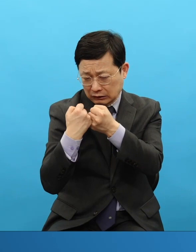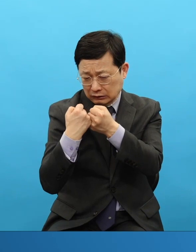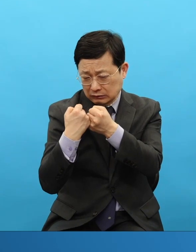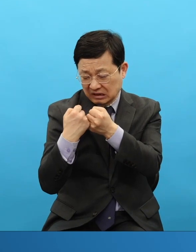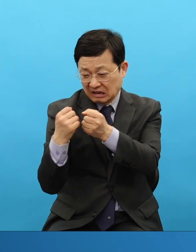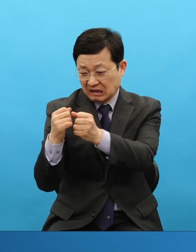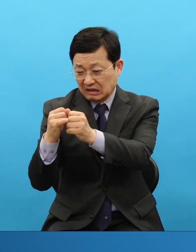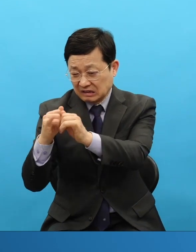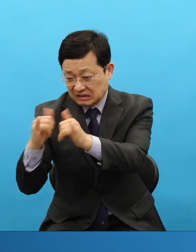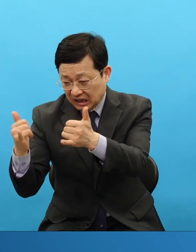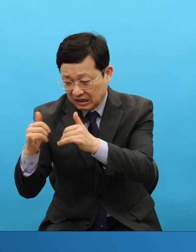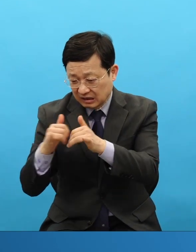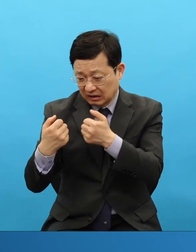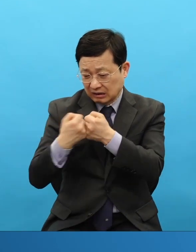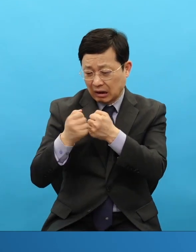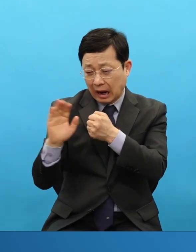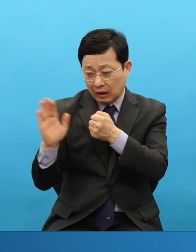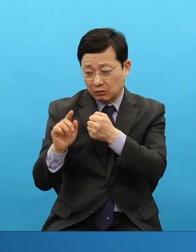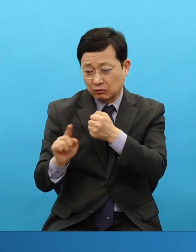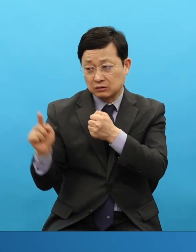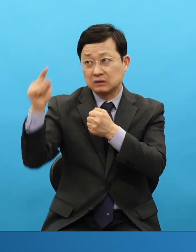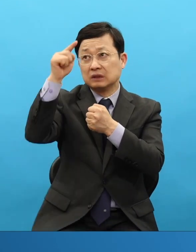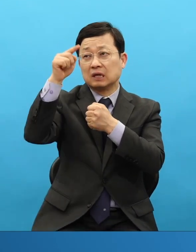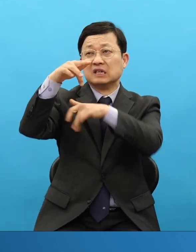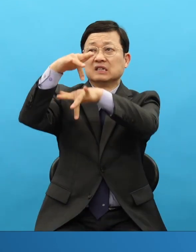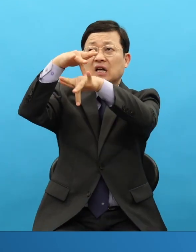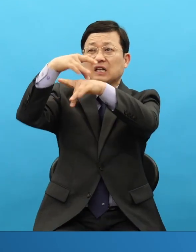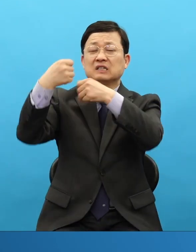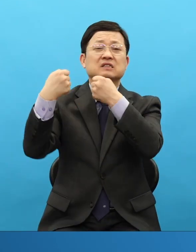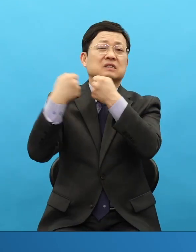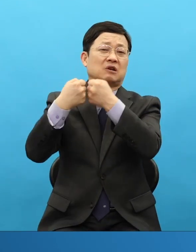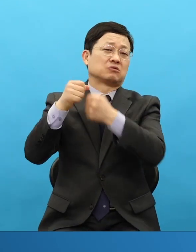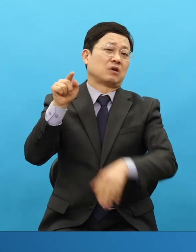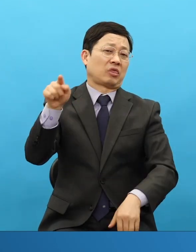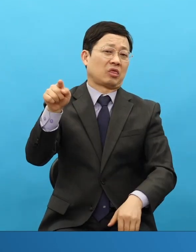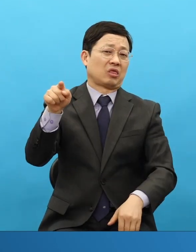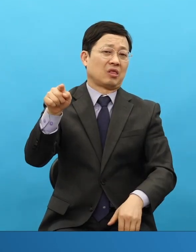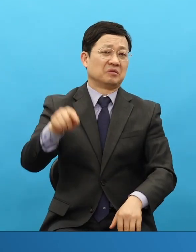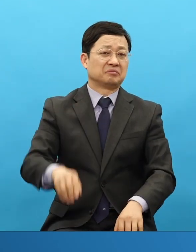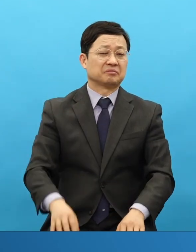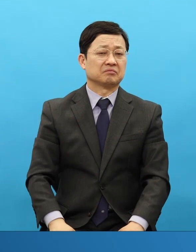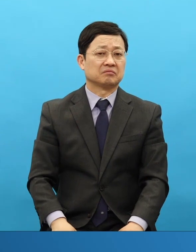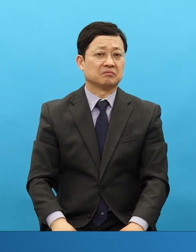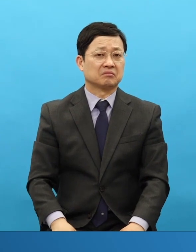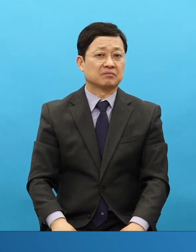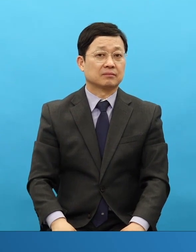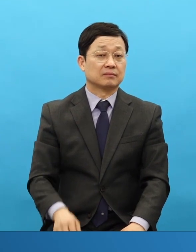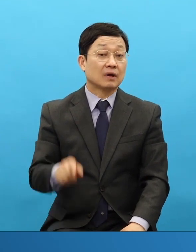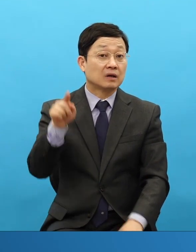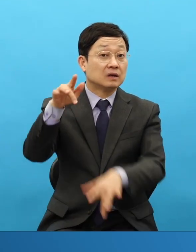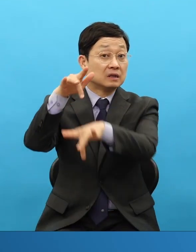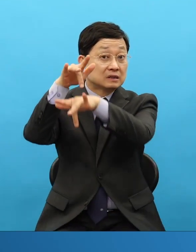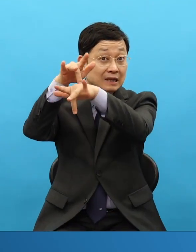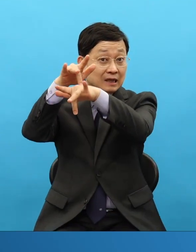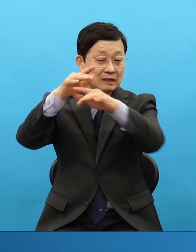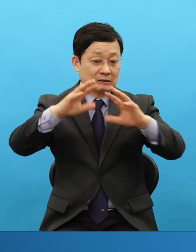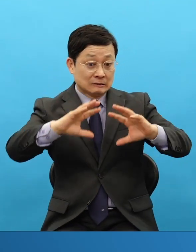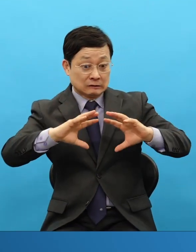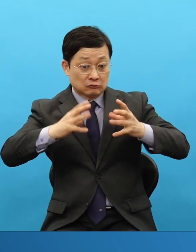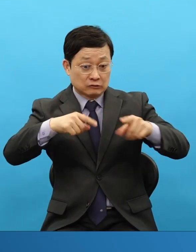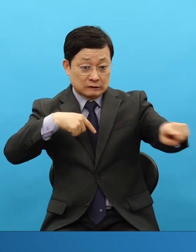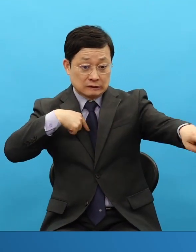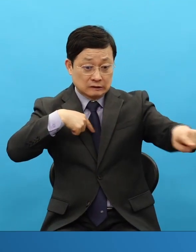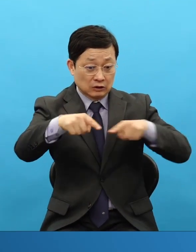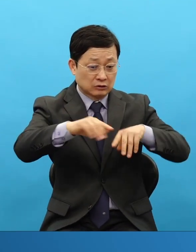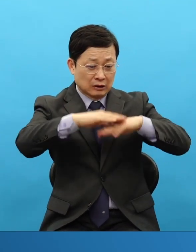사단과의 싸움이다. That's why Ephesians 6:12 says our fight is not against anything else but against Satan. 이 사단이 국가 정세를 사로잡고 있다.